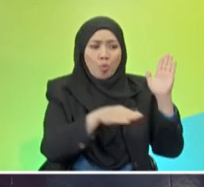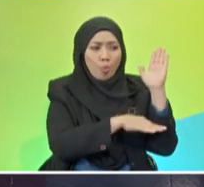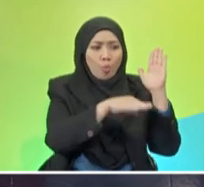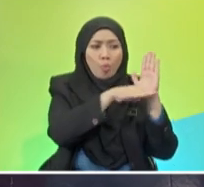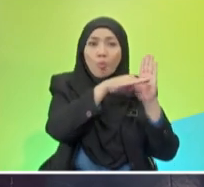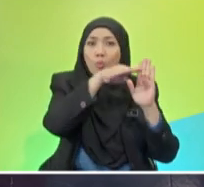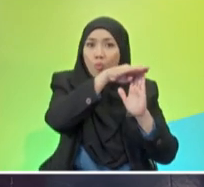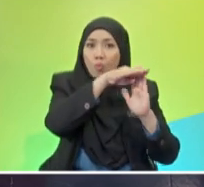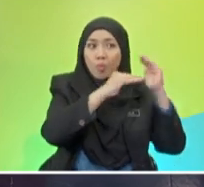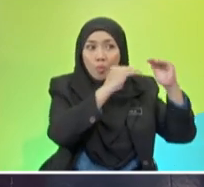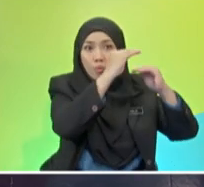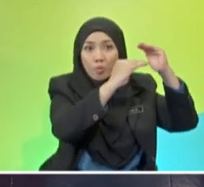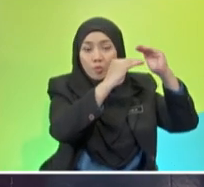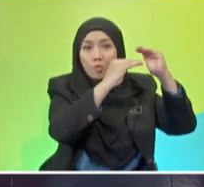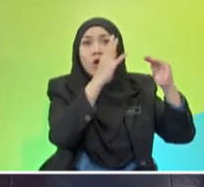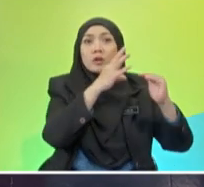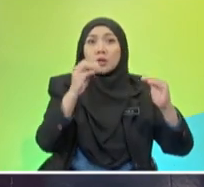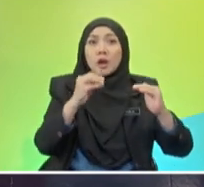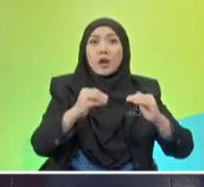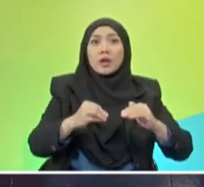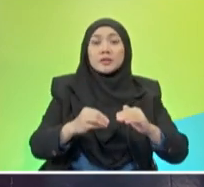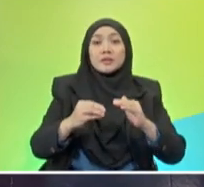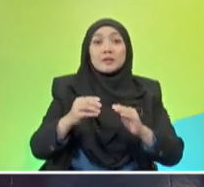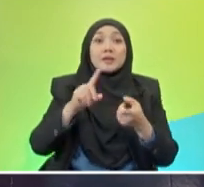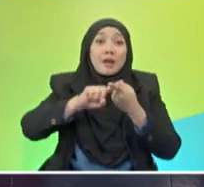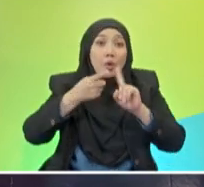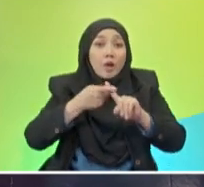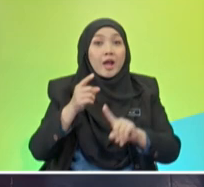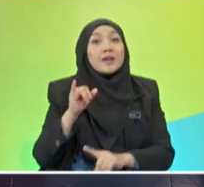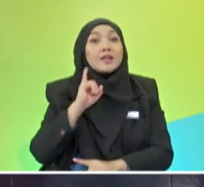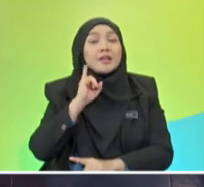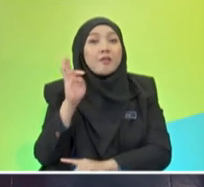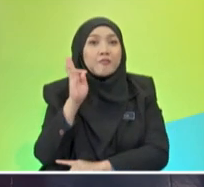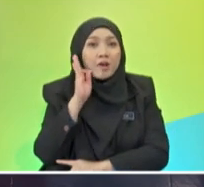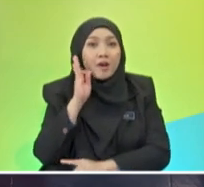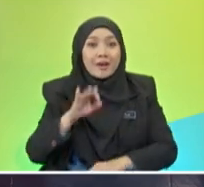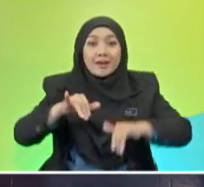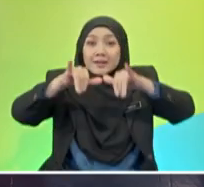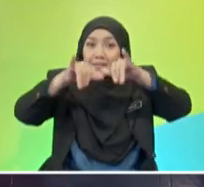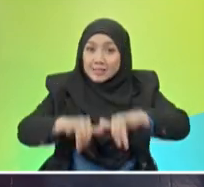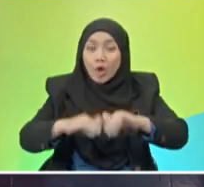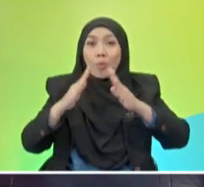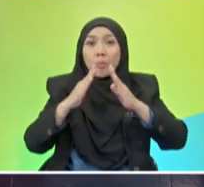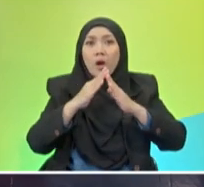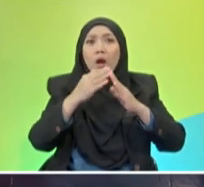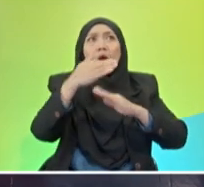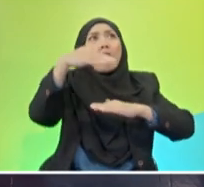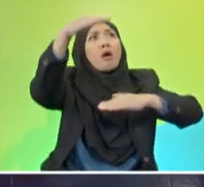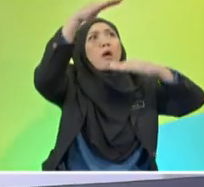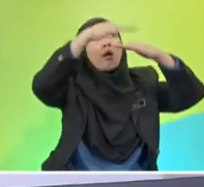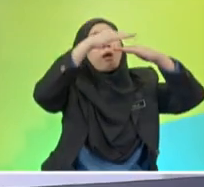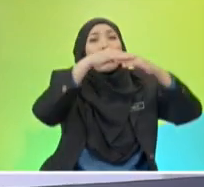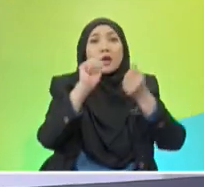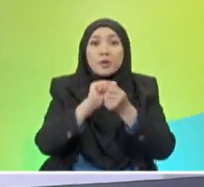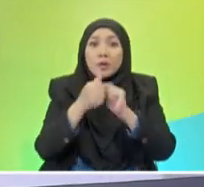rakan Ifah tinggal di tingkat yang ke-10. Maka Ifah terpaksa naik lift.